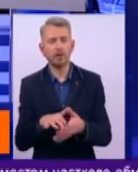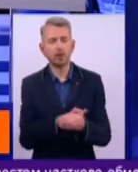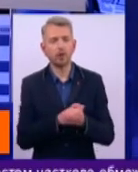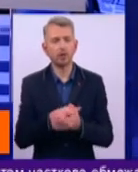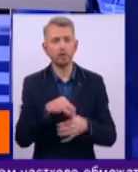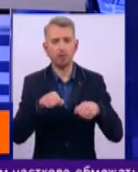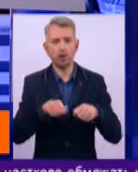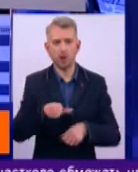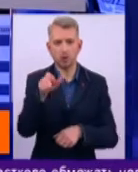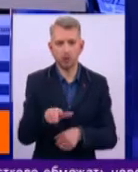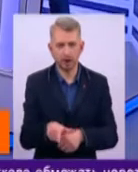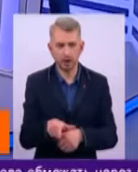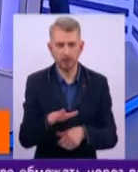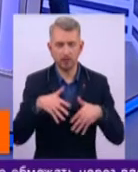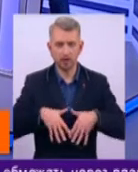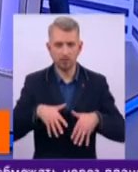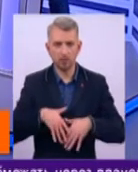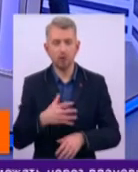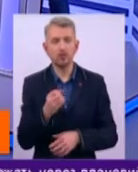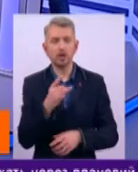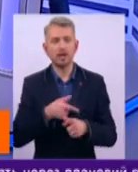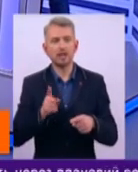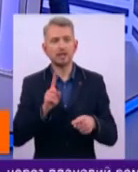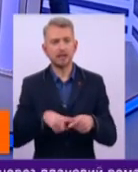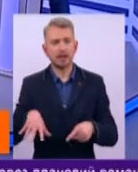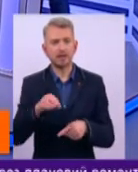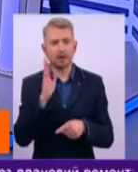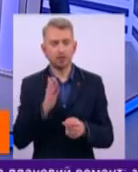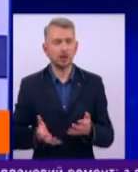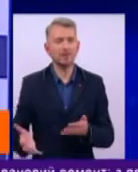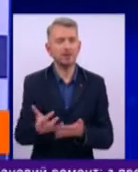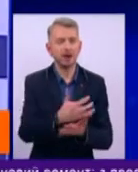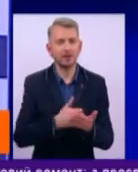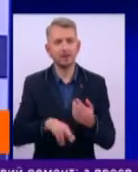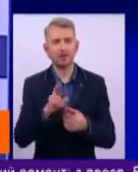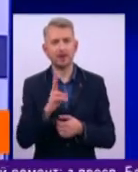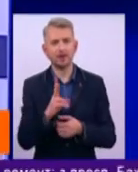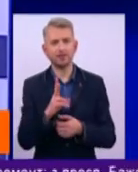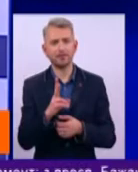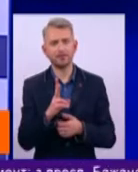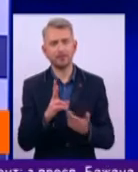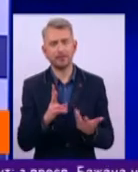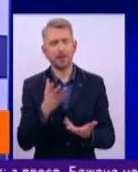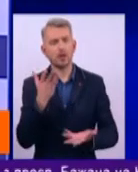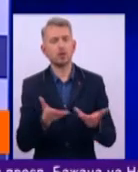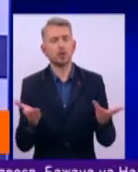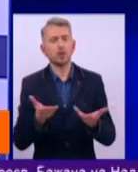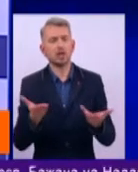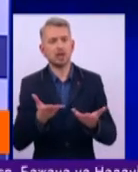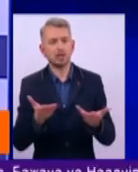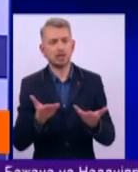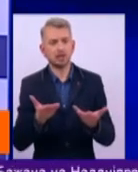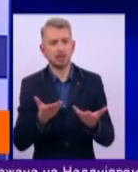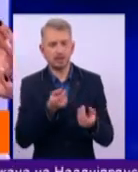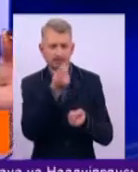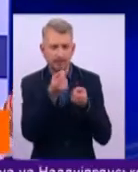по правах людини в Криму і ще решта. Тобто це все буде збиратися, знаєте, як, ну, якщо там якісь певні